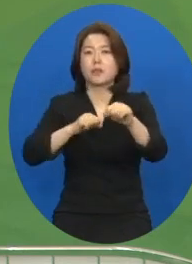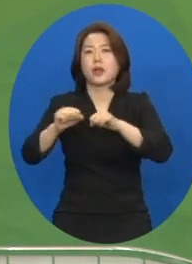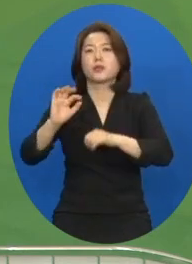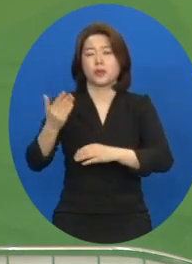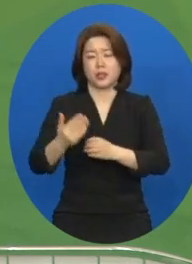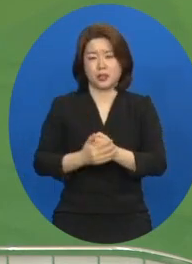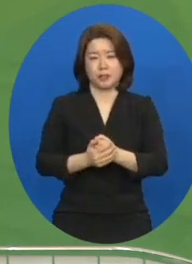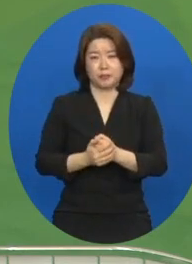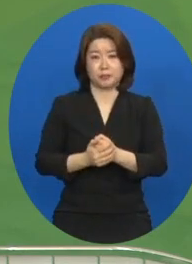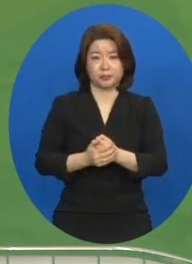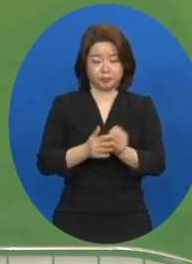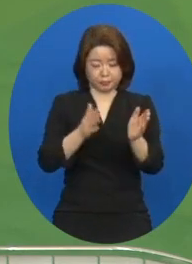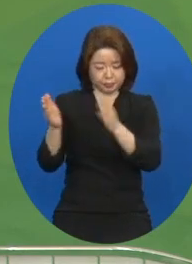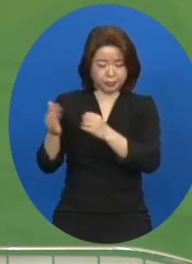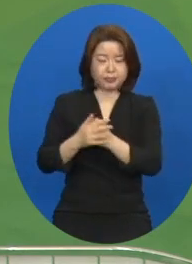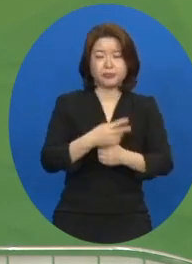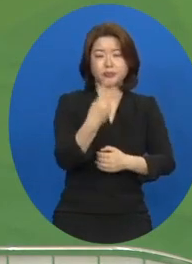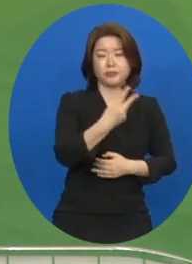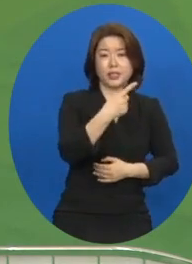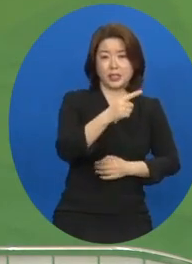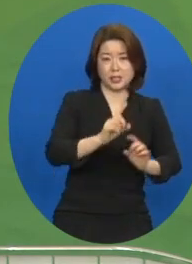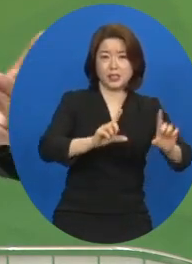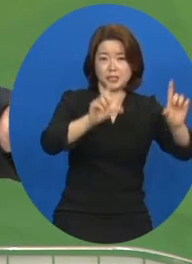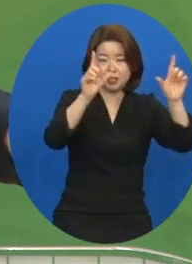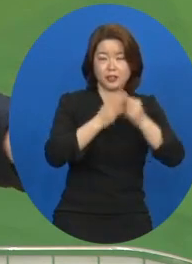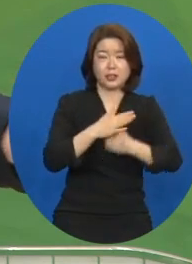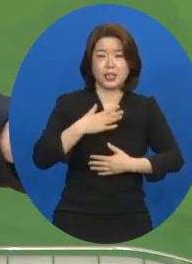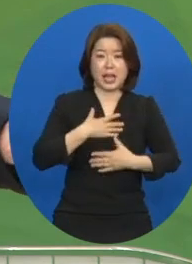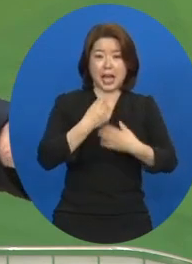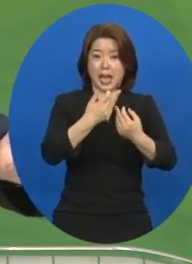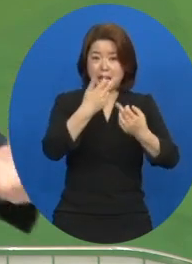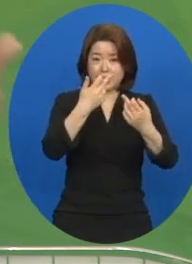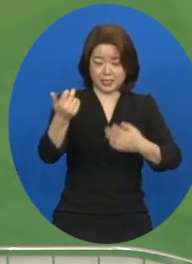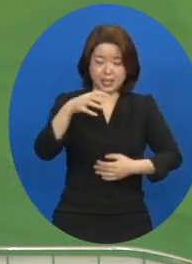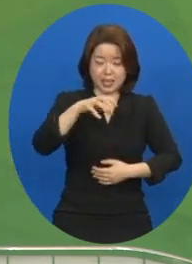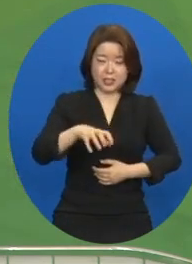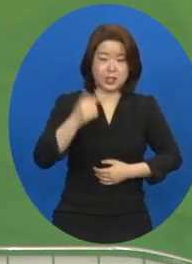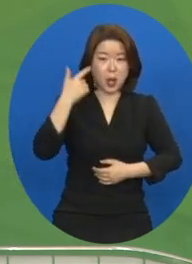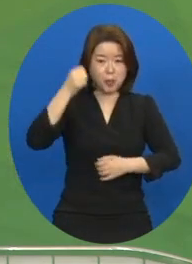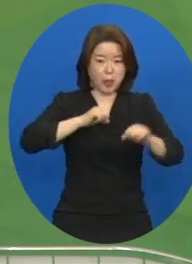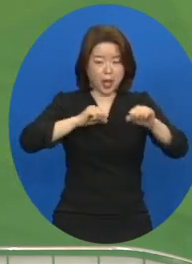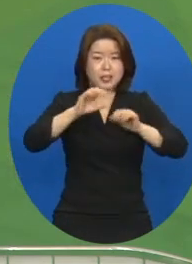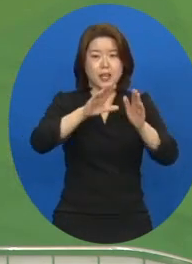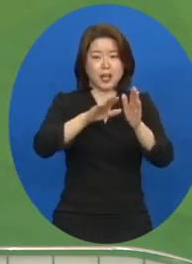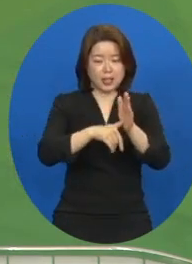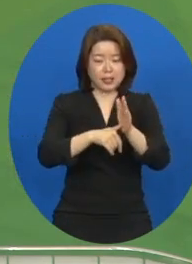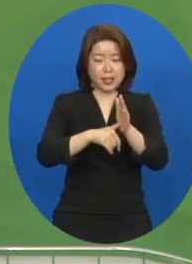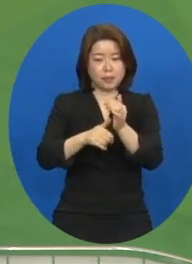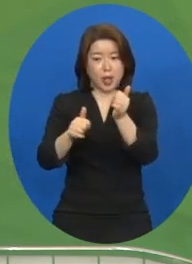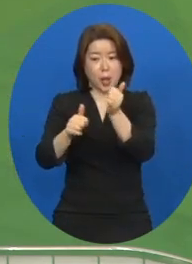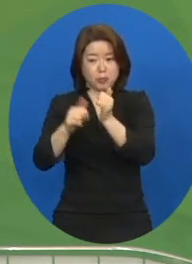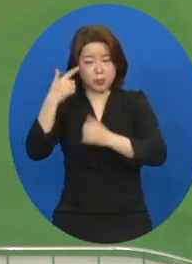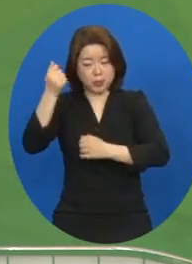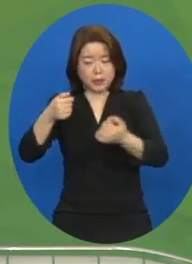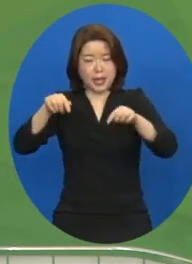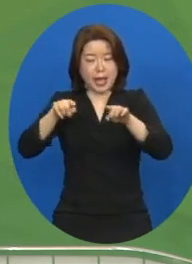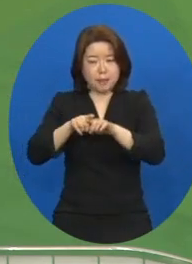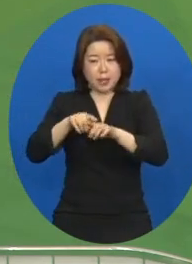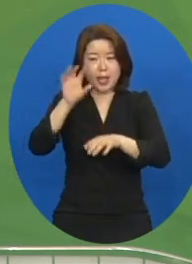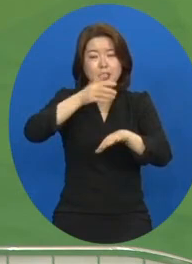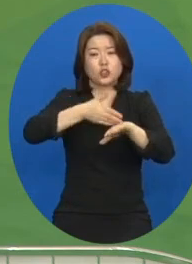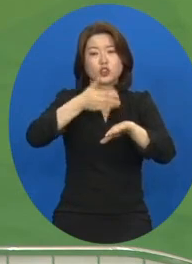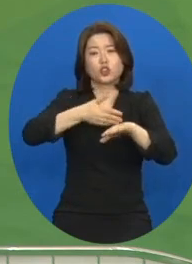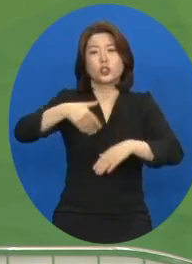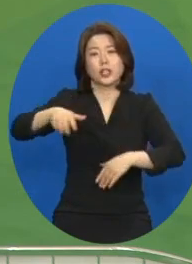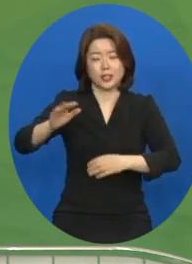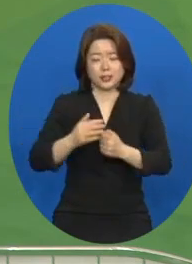2001년입니다. 제가 안산에서 목회할 때 교육자들과 함께 수련회를 갔어요. 첫날 저녁에